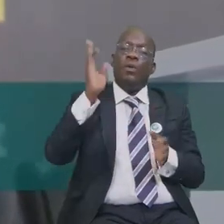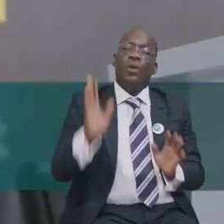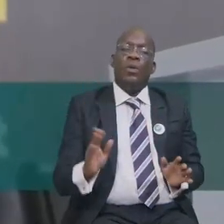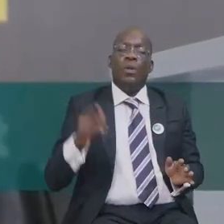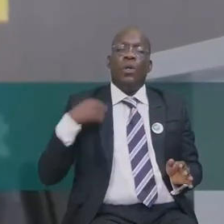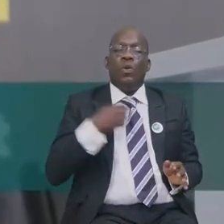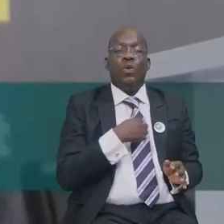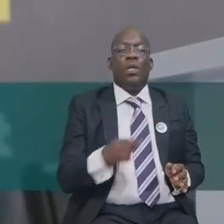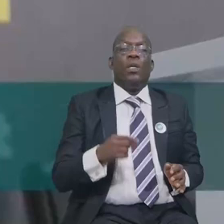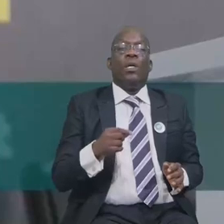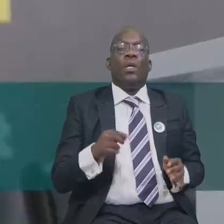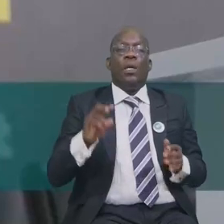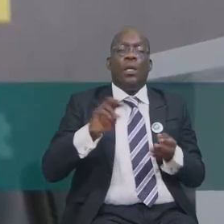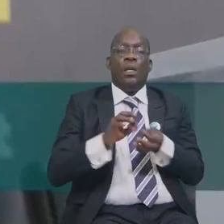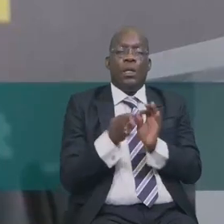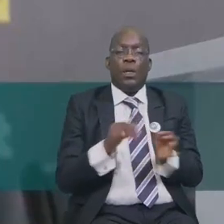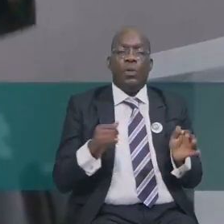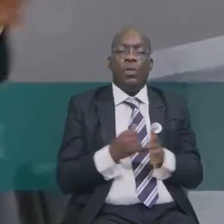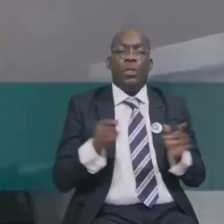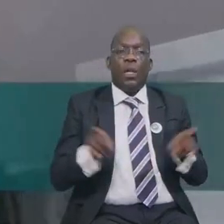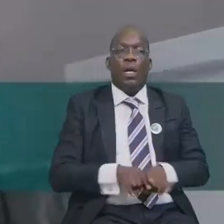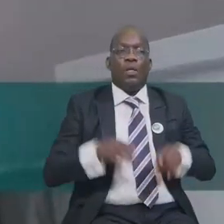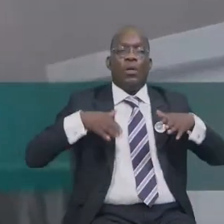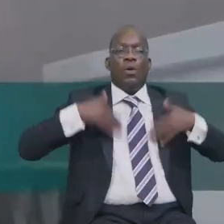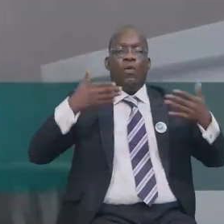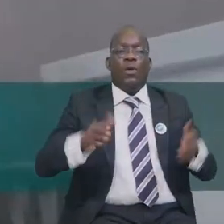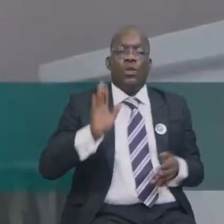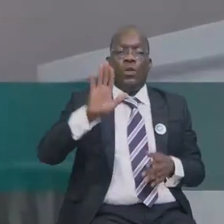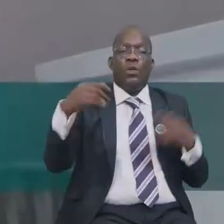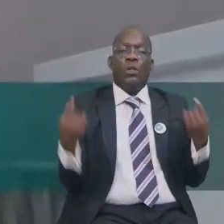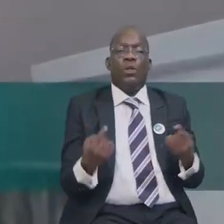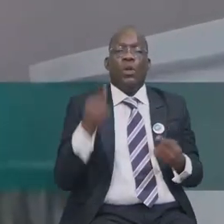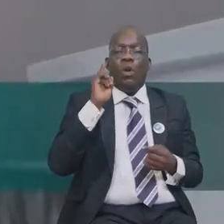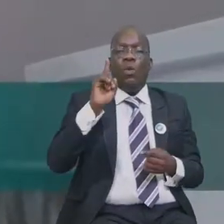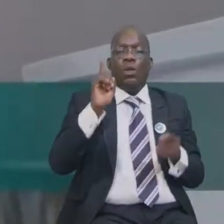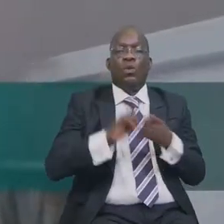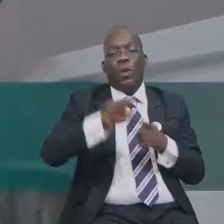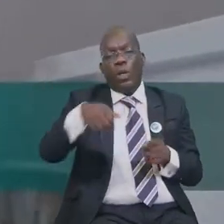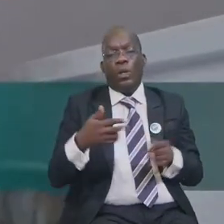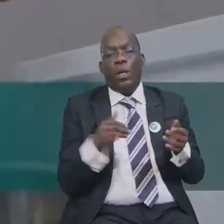Confessez vos péchés les uns aux autres. C'est tout, c'est bon.